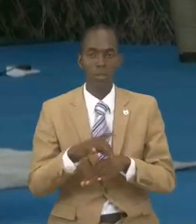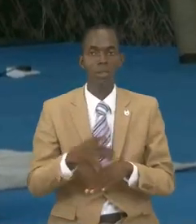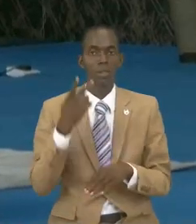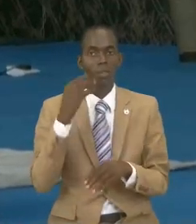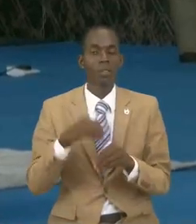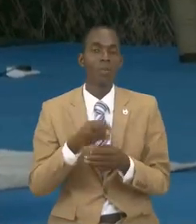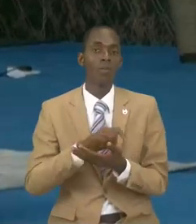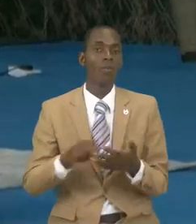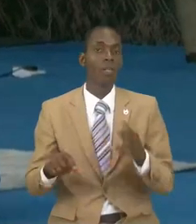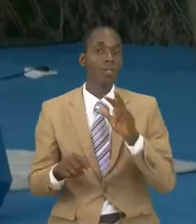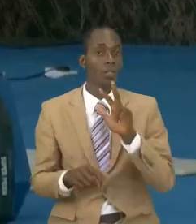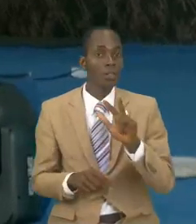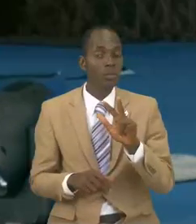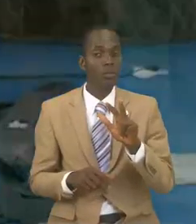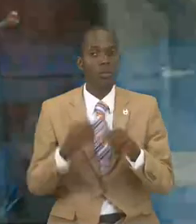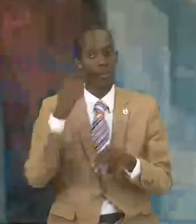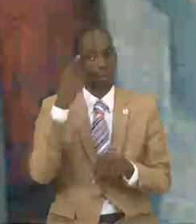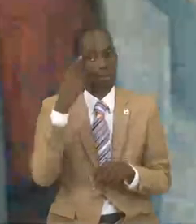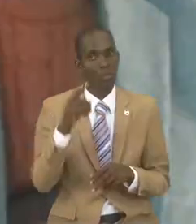Et 3 dit,